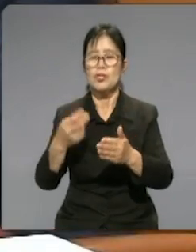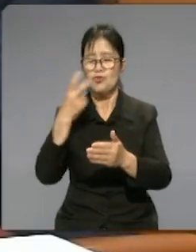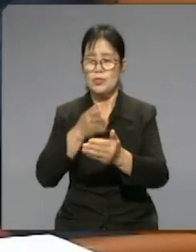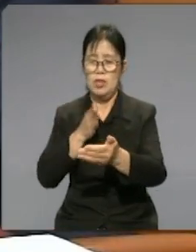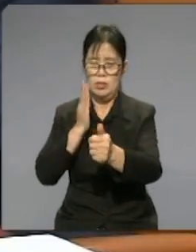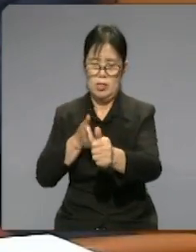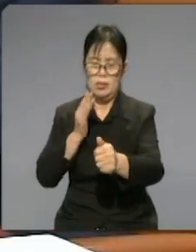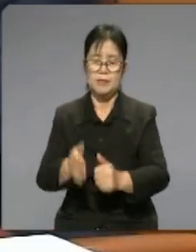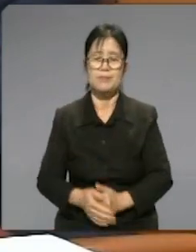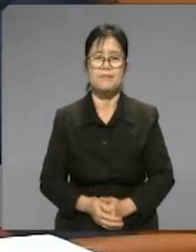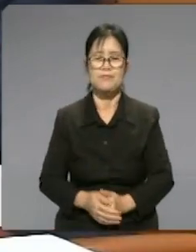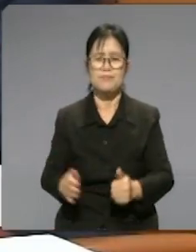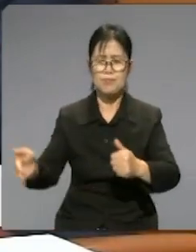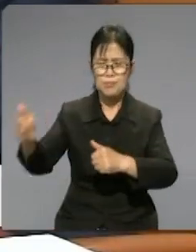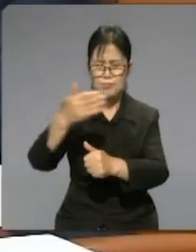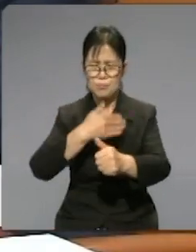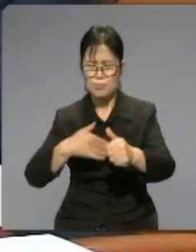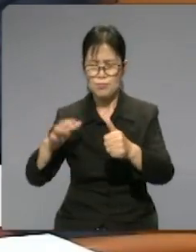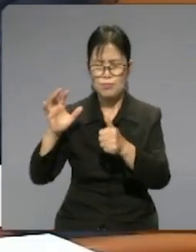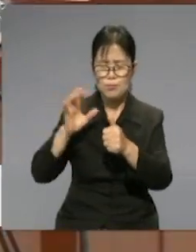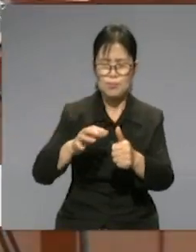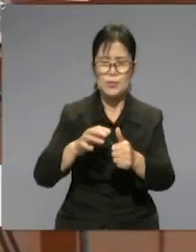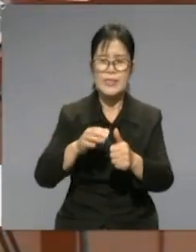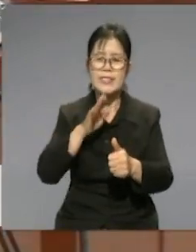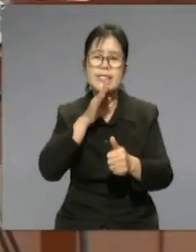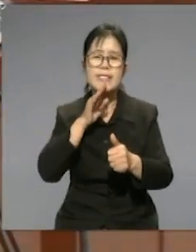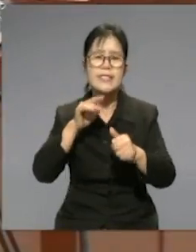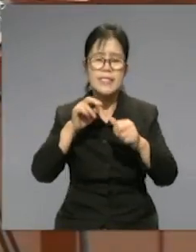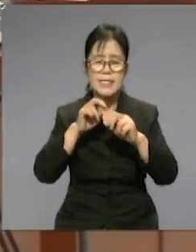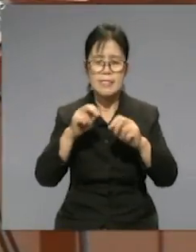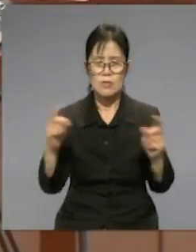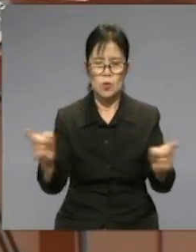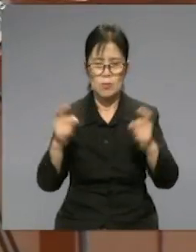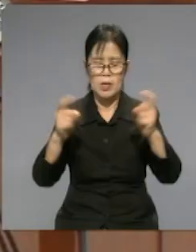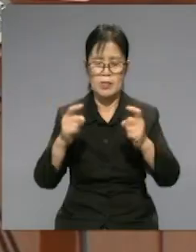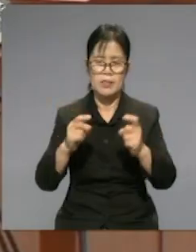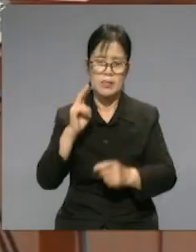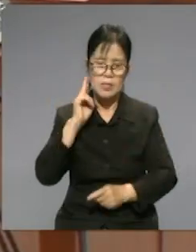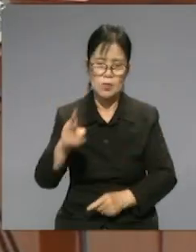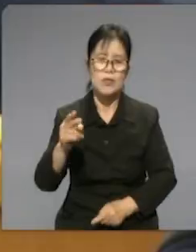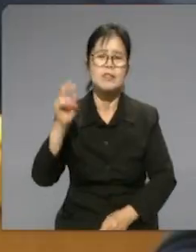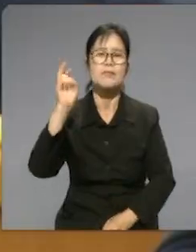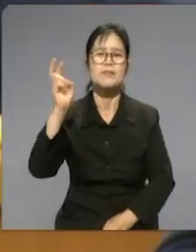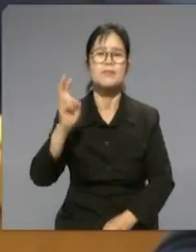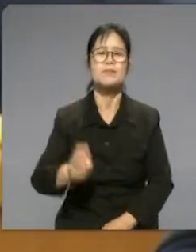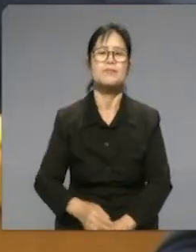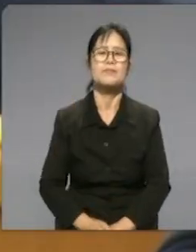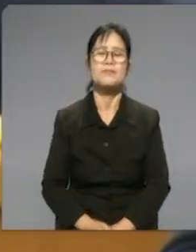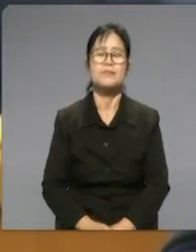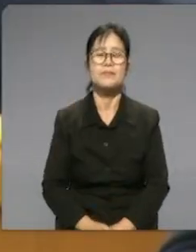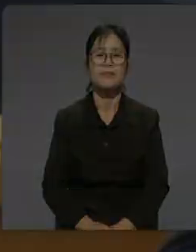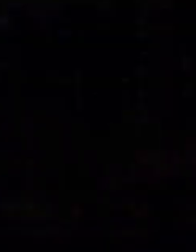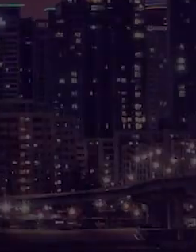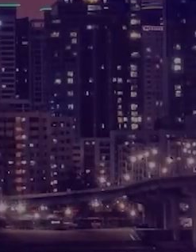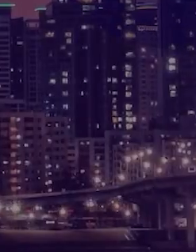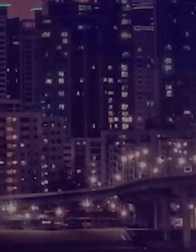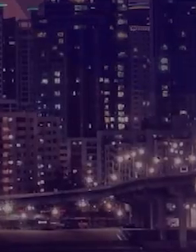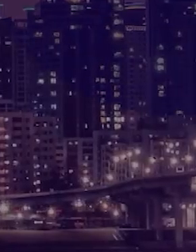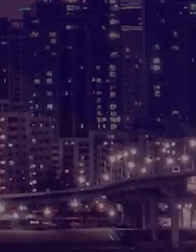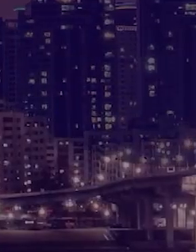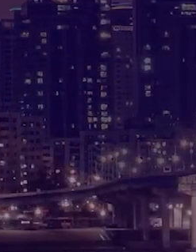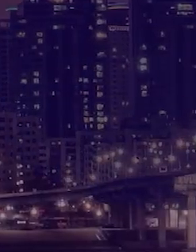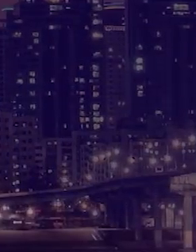입장 전방위공세의 수사회합을 둘러싼 진실공방은 격화할 전망입니다 OBS 뉴스 윤총입니다